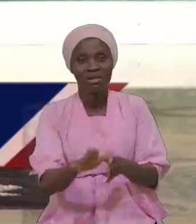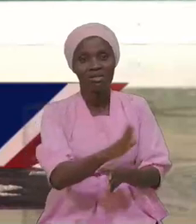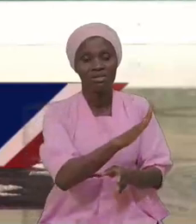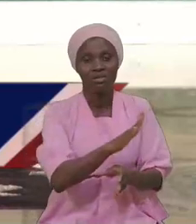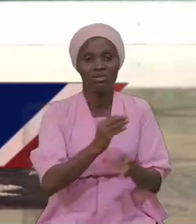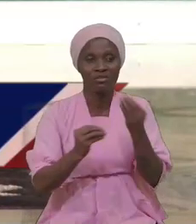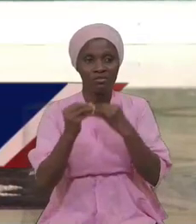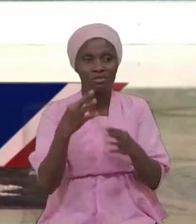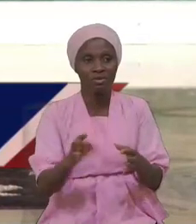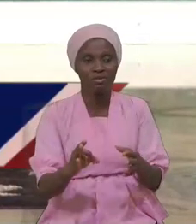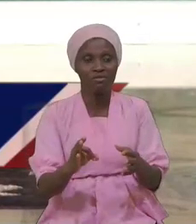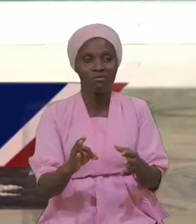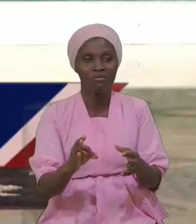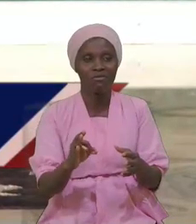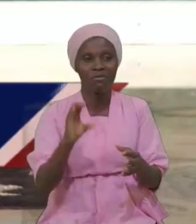Ils viennent.